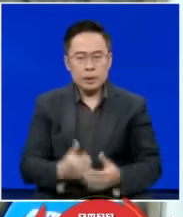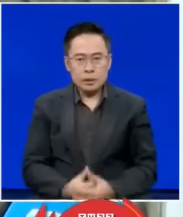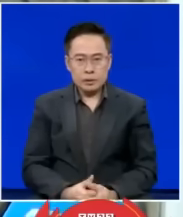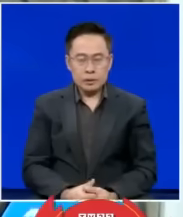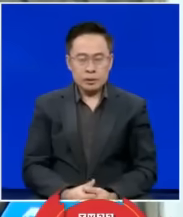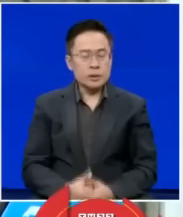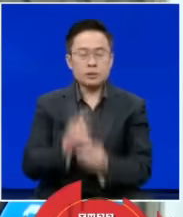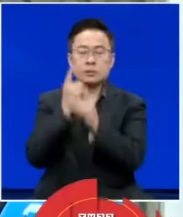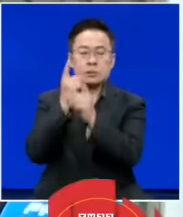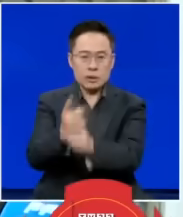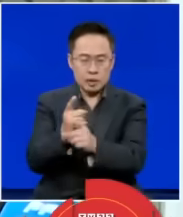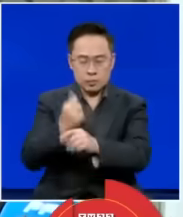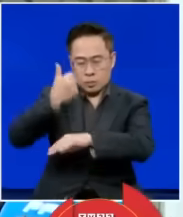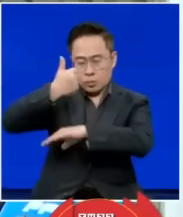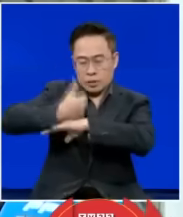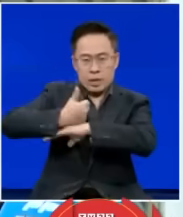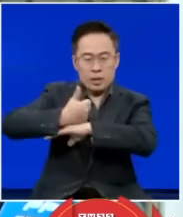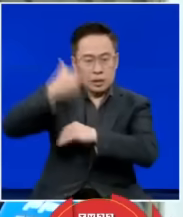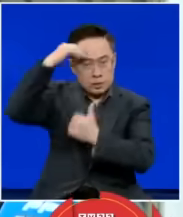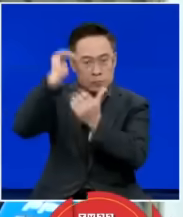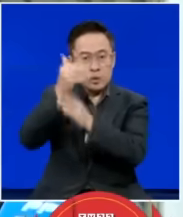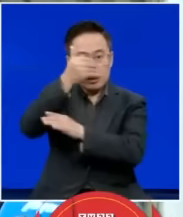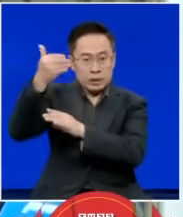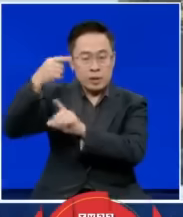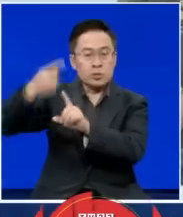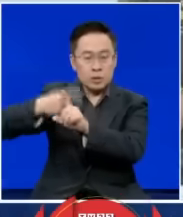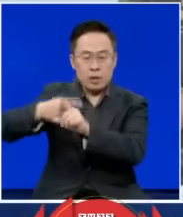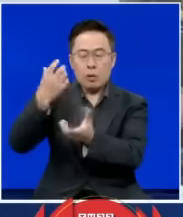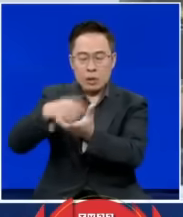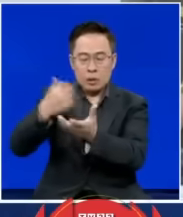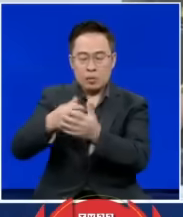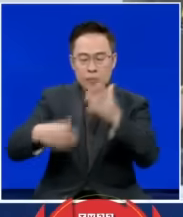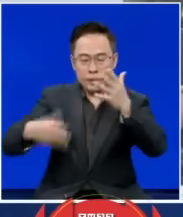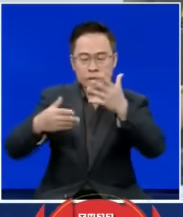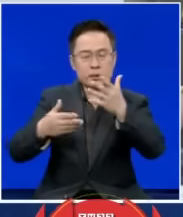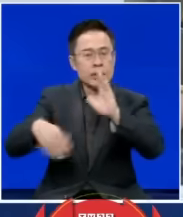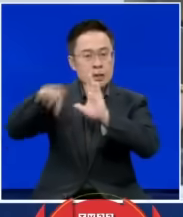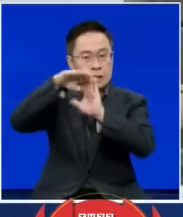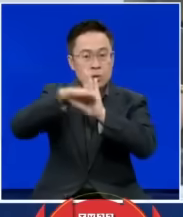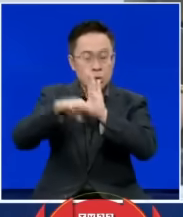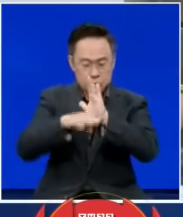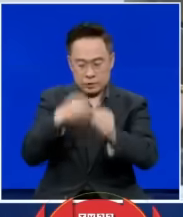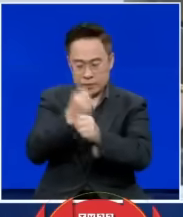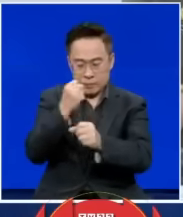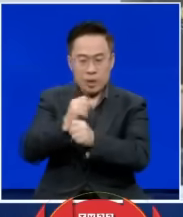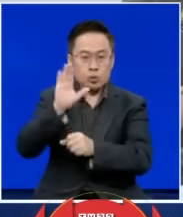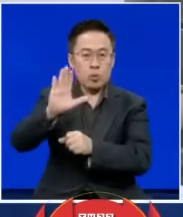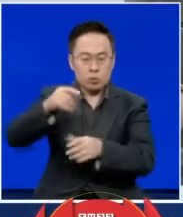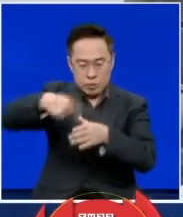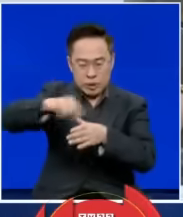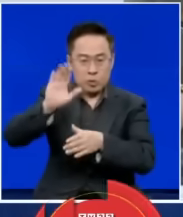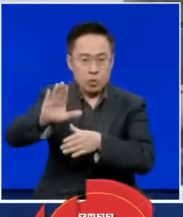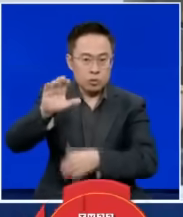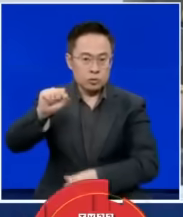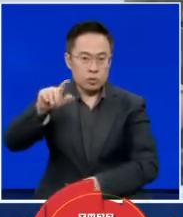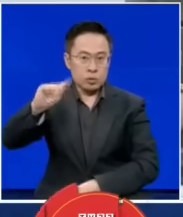อันนี้เป็นไปตามที่ท่านรักษาราชการแทนนะครับบอกว่าเป็นไปตามกระบวนการยุติธรรมเป็นเรื่องการตรวจสอบภายในของสตช.ที่เขา